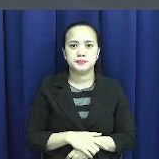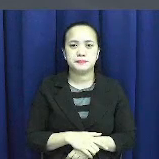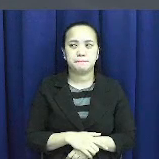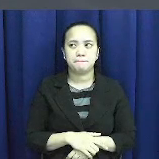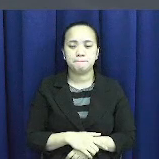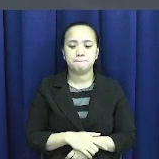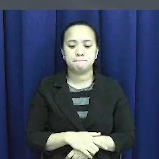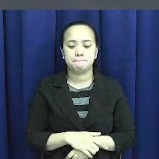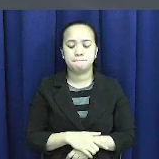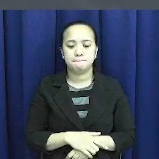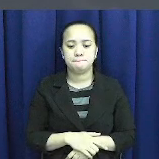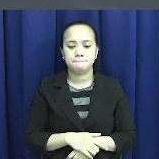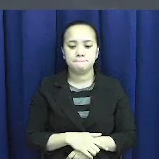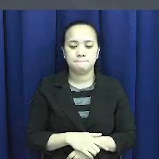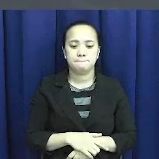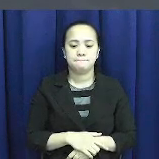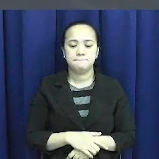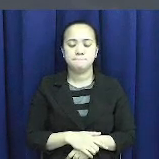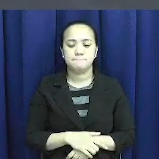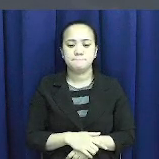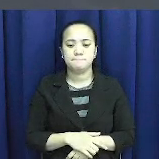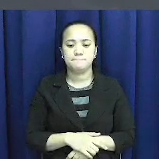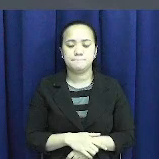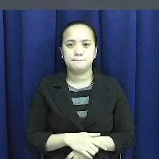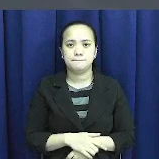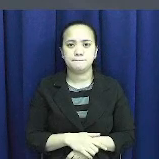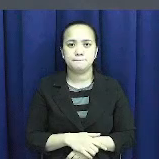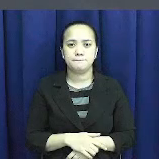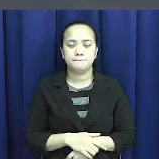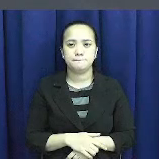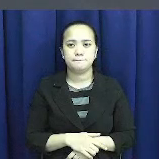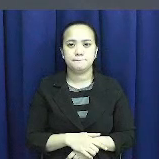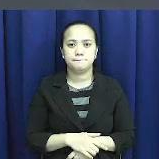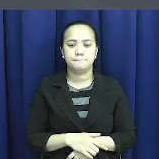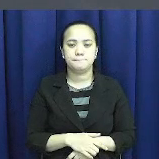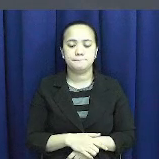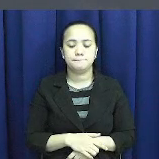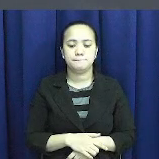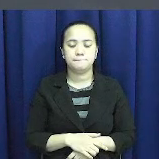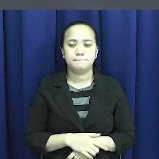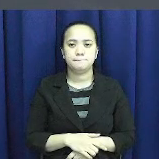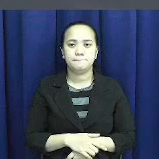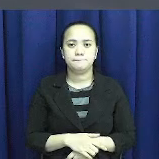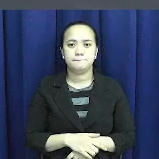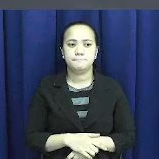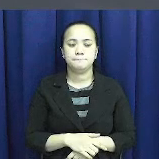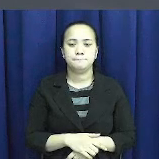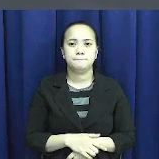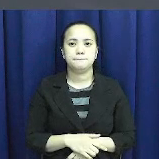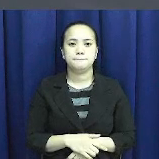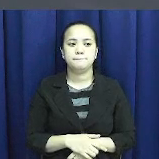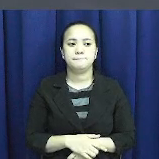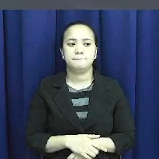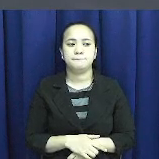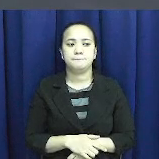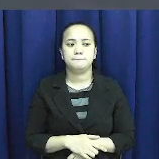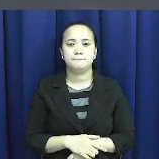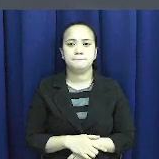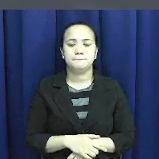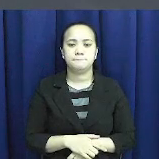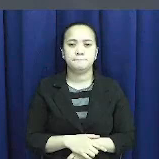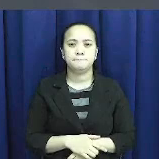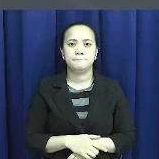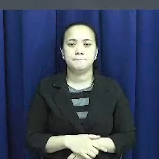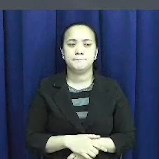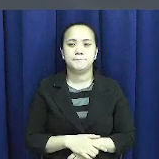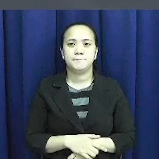us devise devices against Jeremiah. For the law shall not perish from the